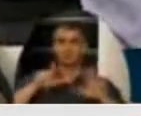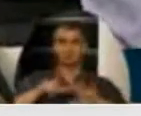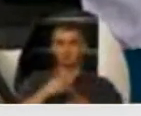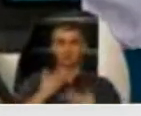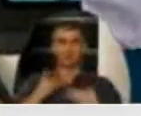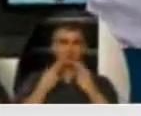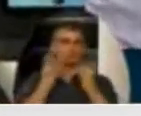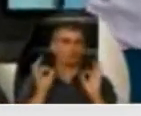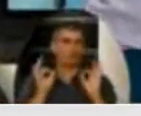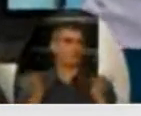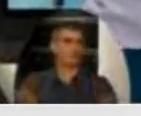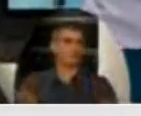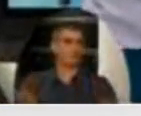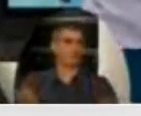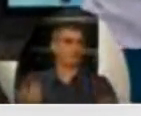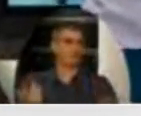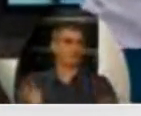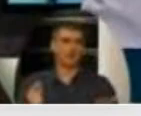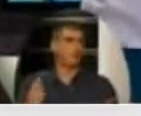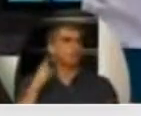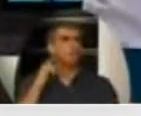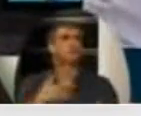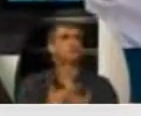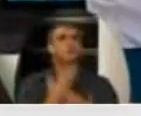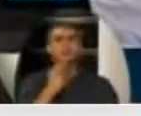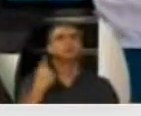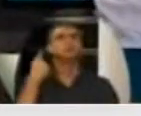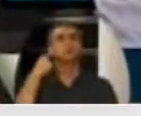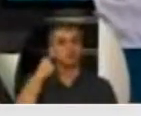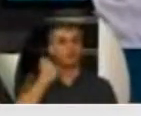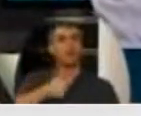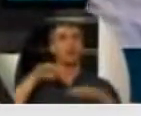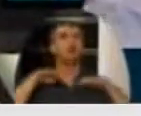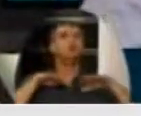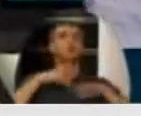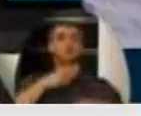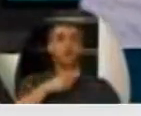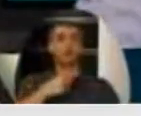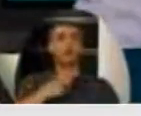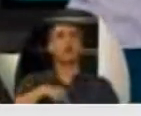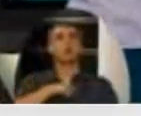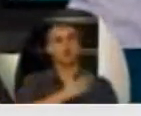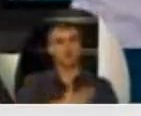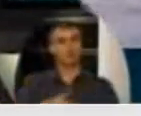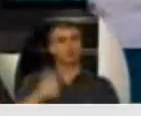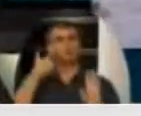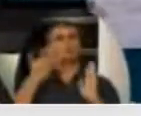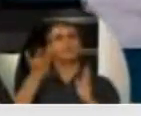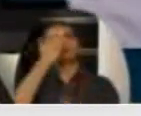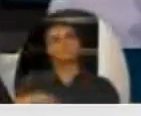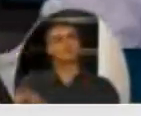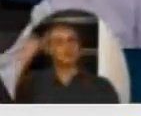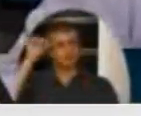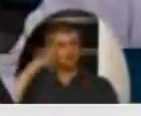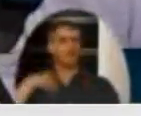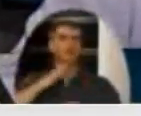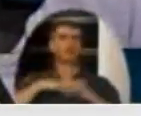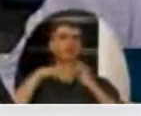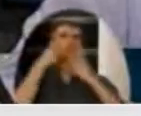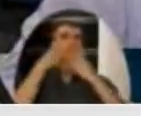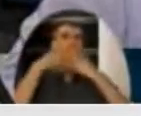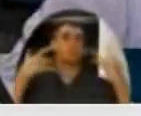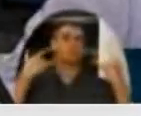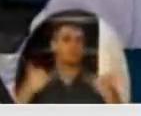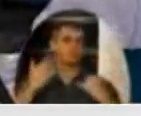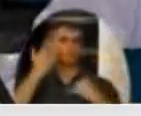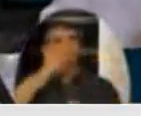קיבל תשובות, הוא לא שמע את ההצעות מישראל, הוא שמע מראש הממשלה שאנחנו רוצים את בקעת הירדן ורוצים לבנות שם גדר.